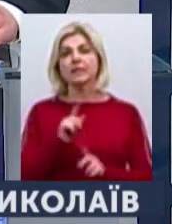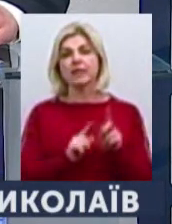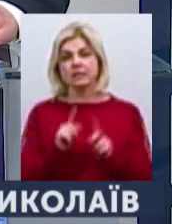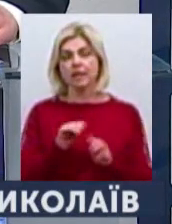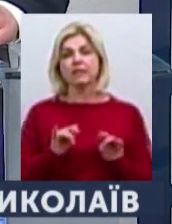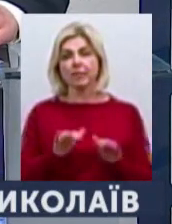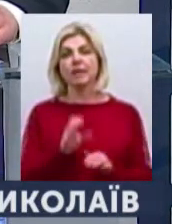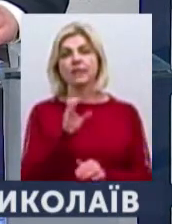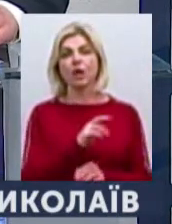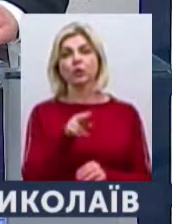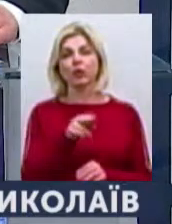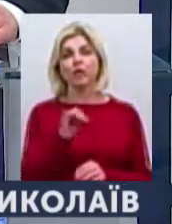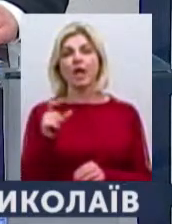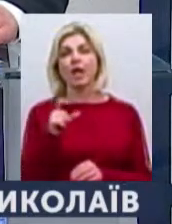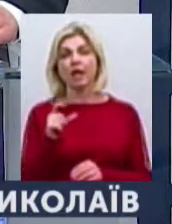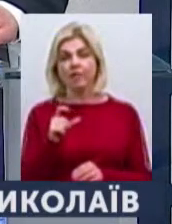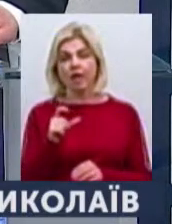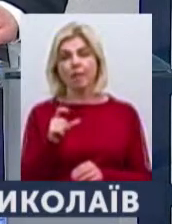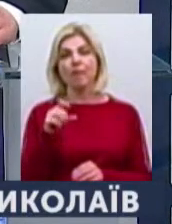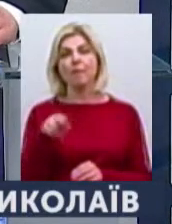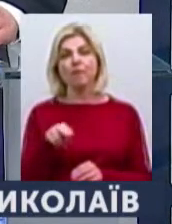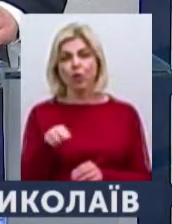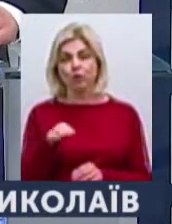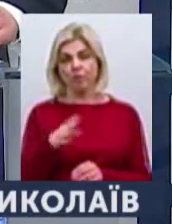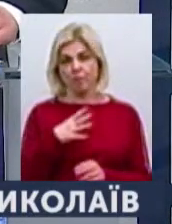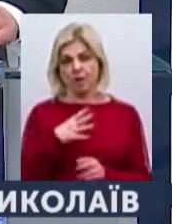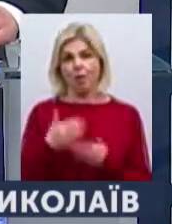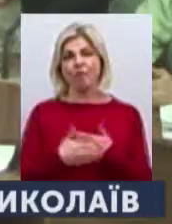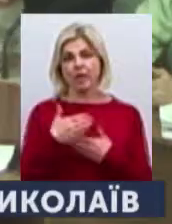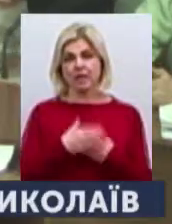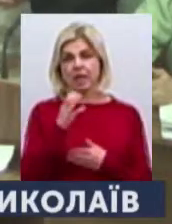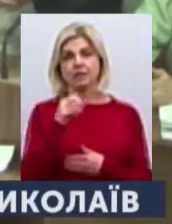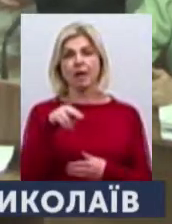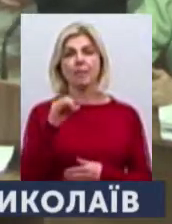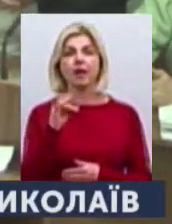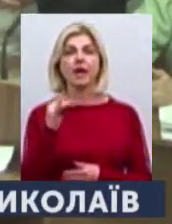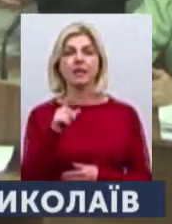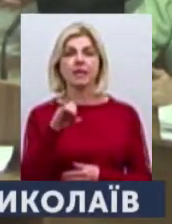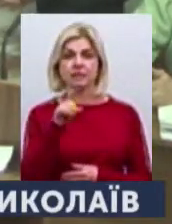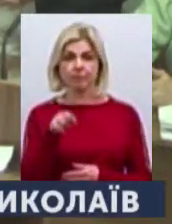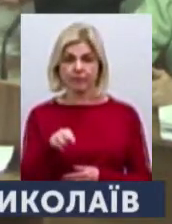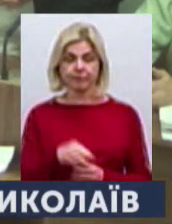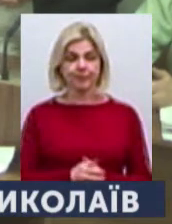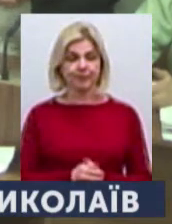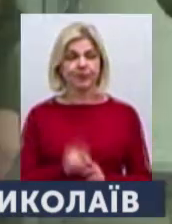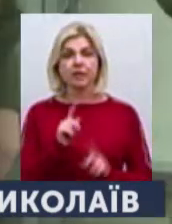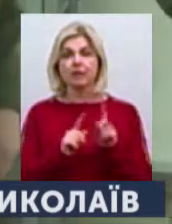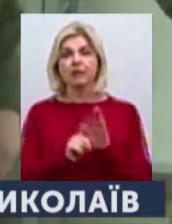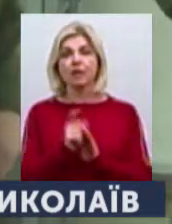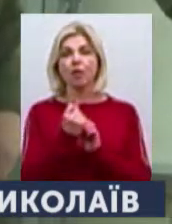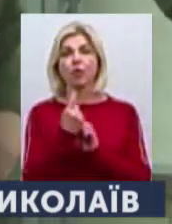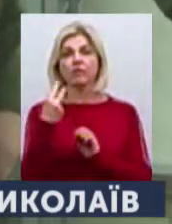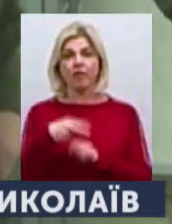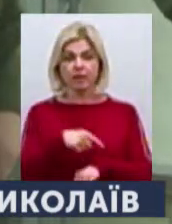справі Сергія Довженкова та Євгена Мефьодова, яких звинувачують у сепаратизмі. Засідання розпочалося об 11:20.